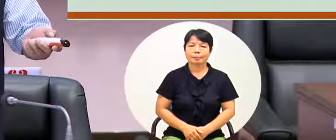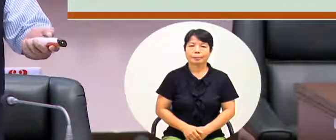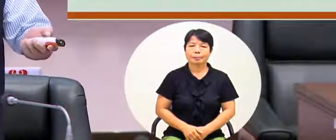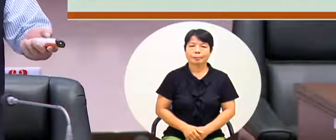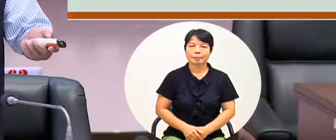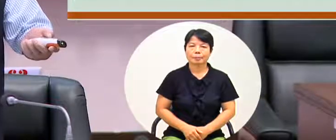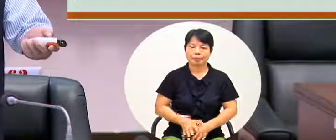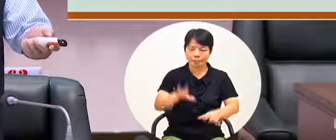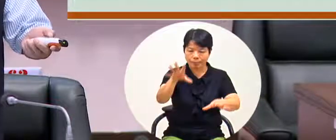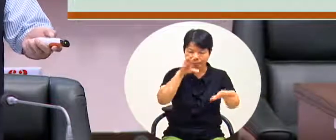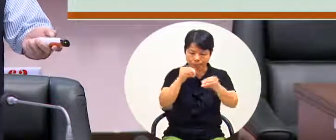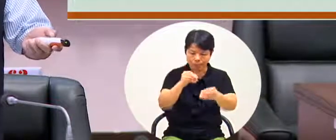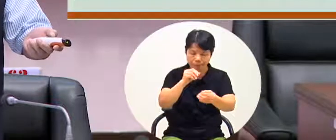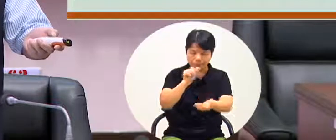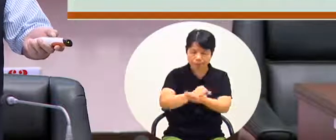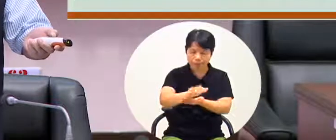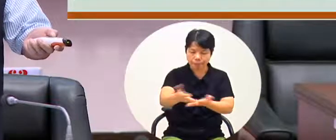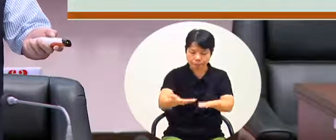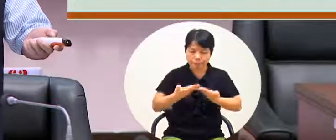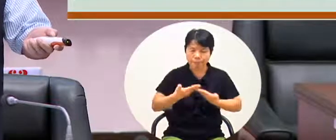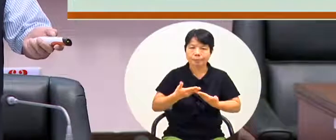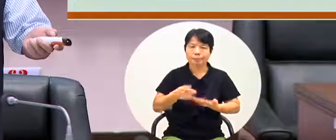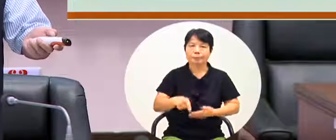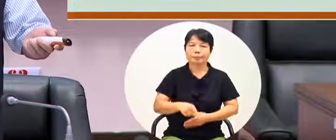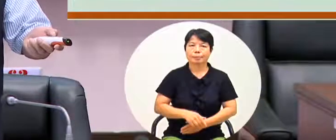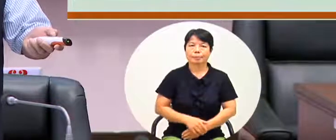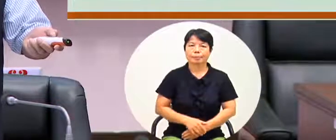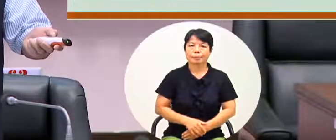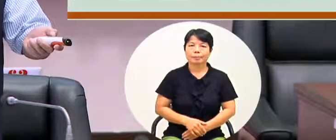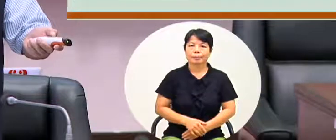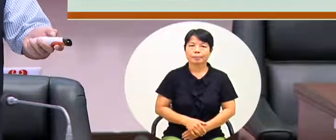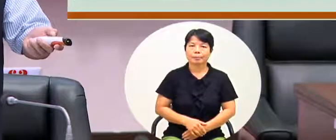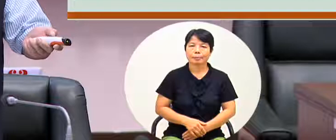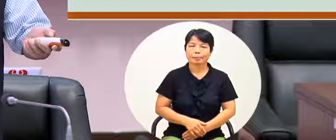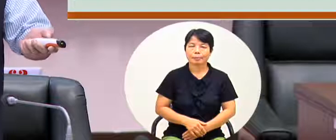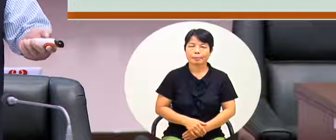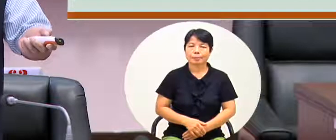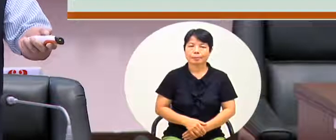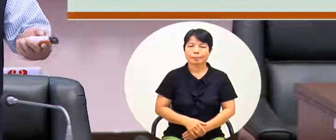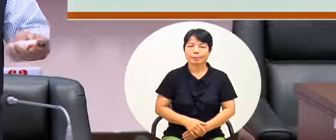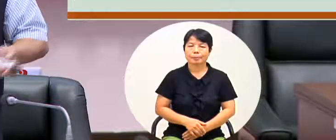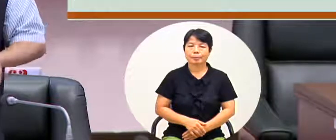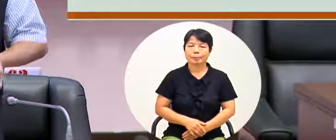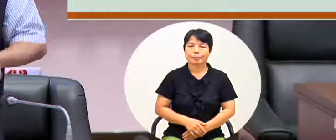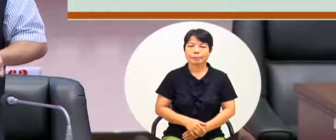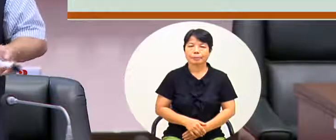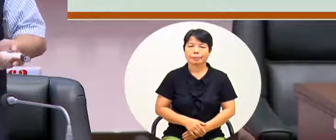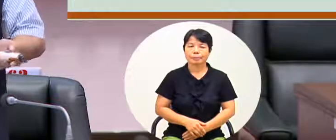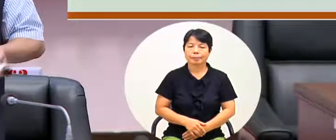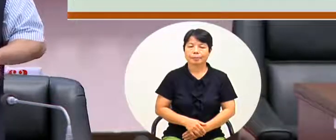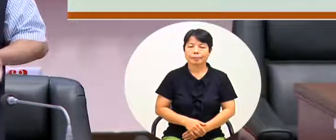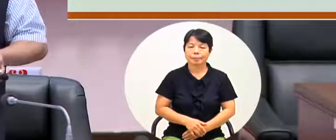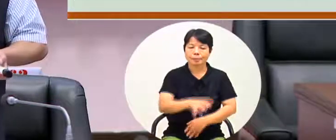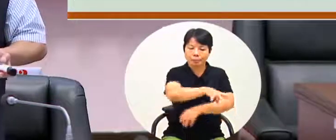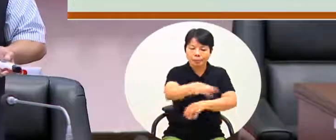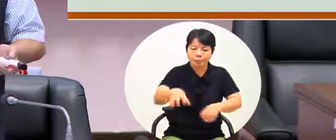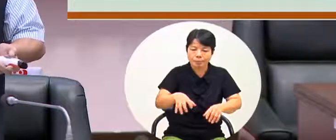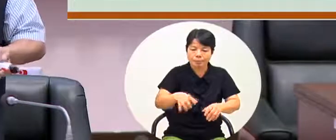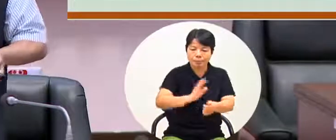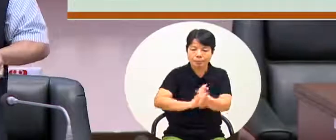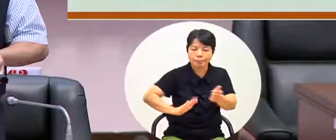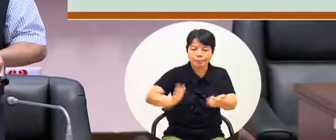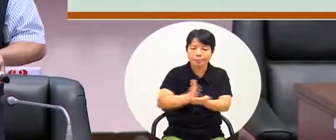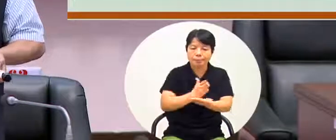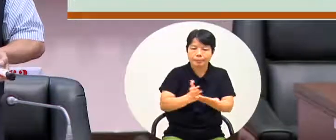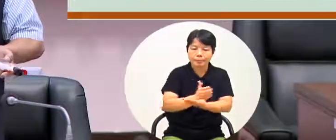看伊已经伫这个环境影响评估做的了啊吼，中卫